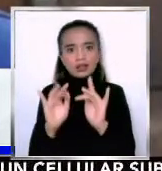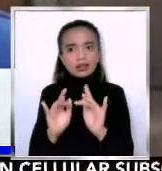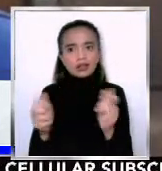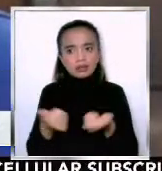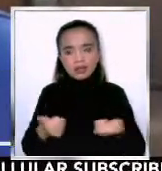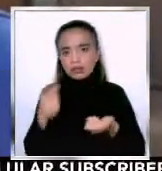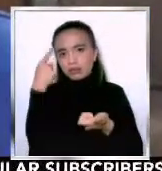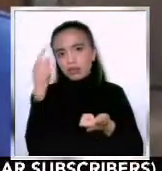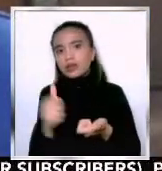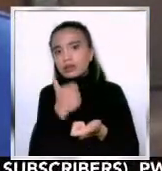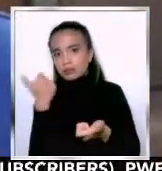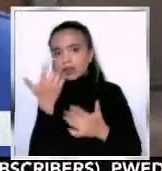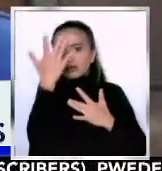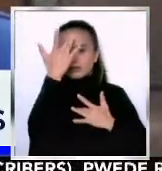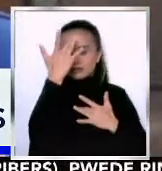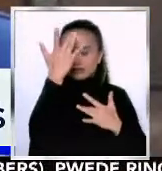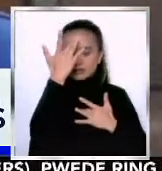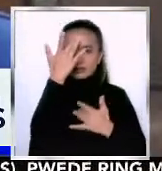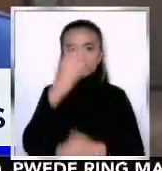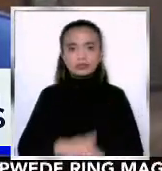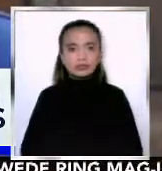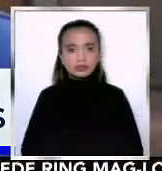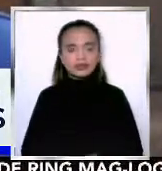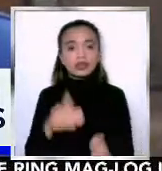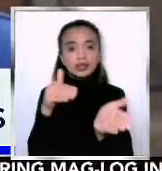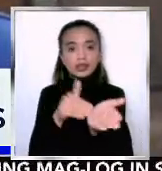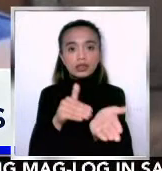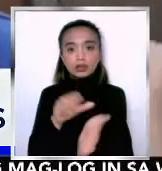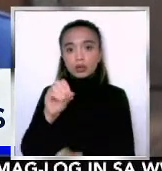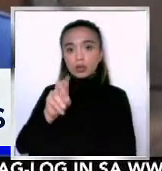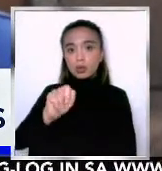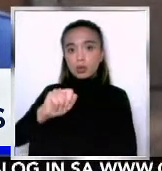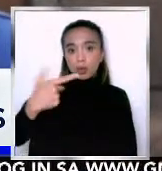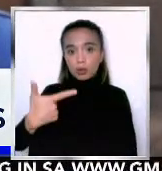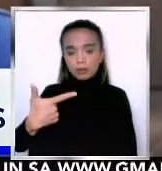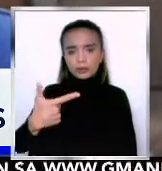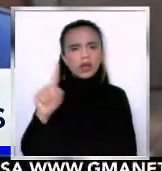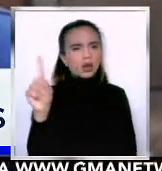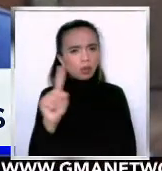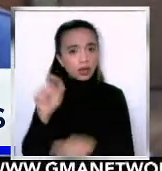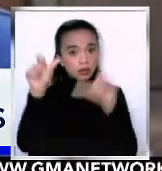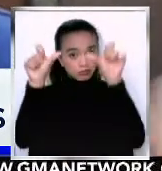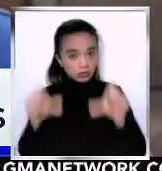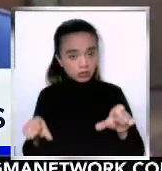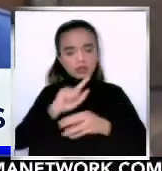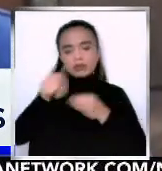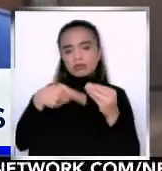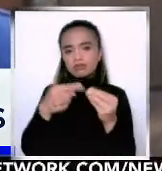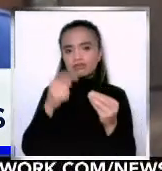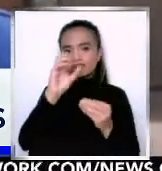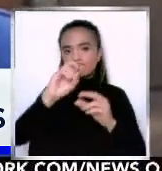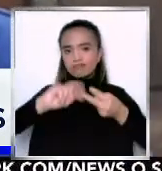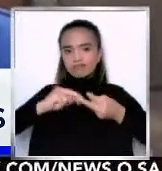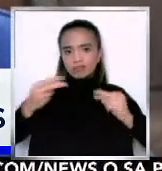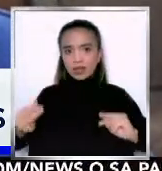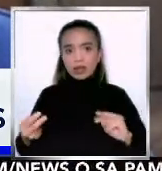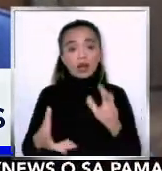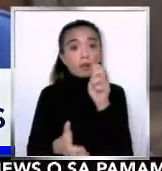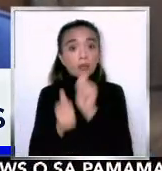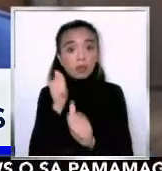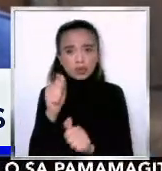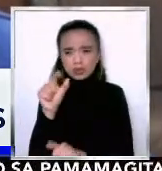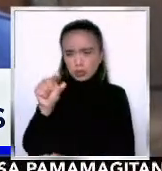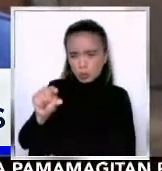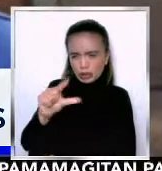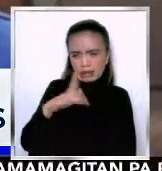Nag-post naman sa social media si Dr. Willie Ong tungkol sa Omicron variant. Sabi niya, karamihan naman ng cases ay mild pero kailangan pa